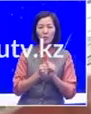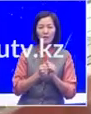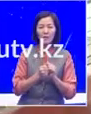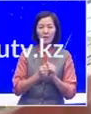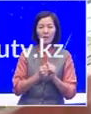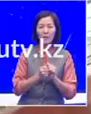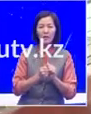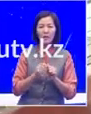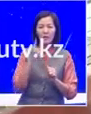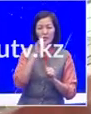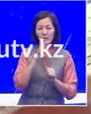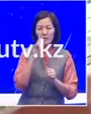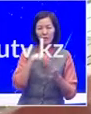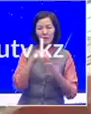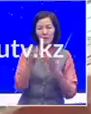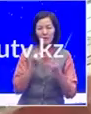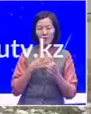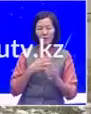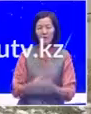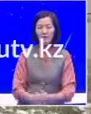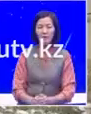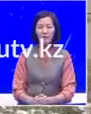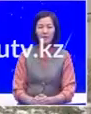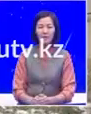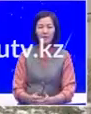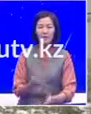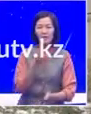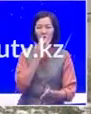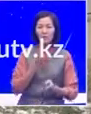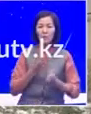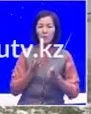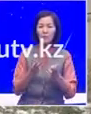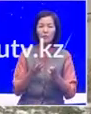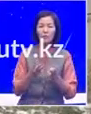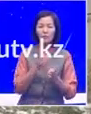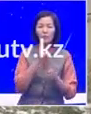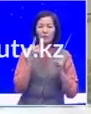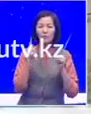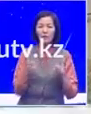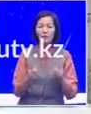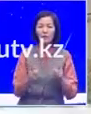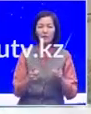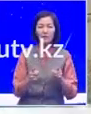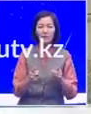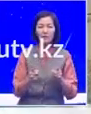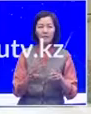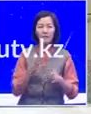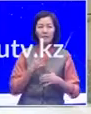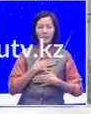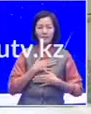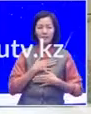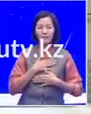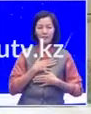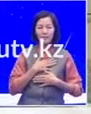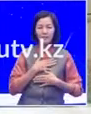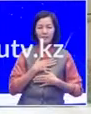литр сұйық отын сатып алынған. Жылту маусымына биылғы күні жаз бойы біз